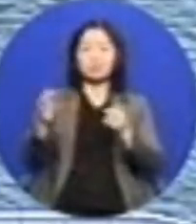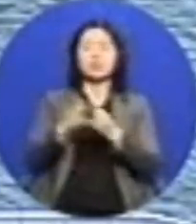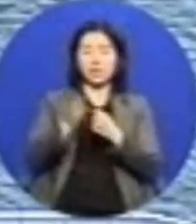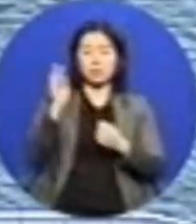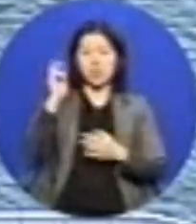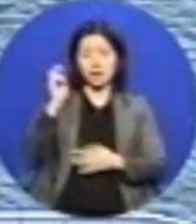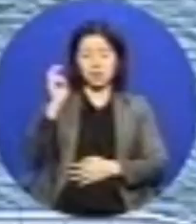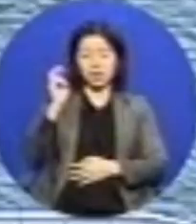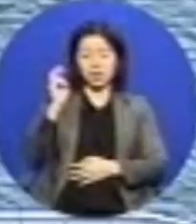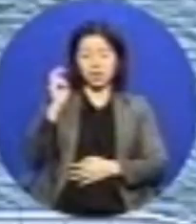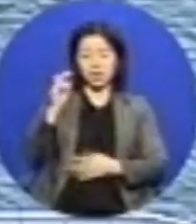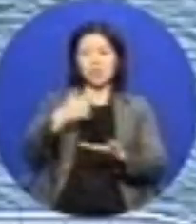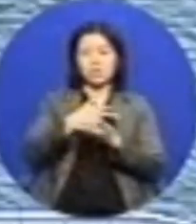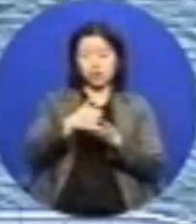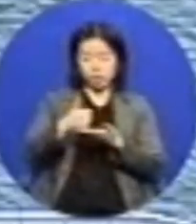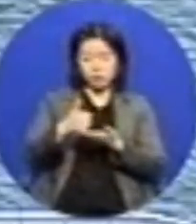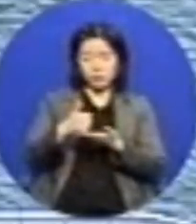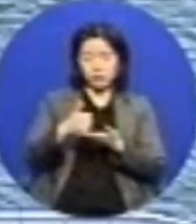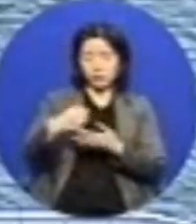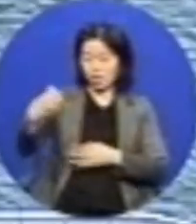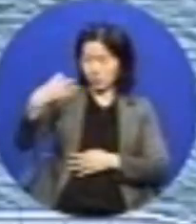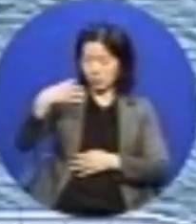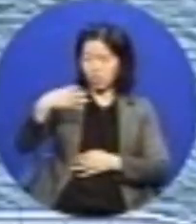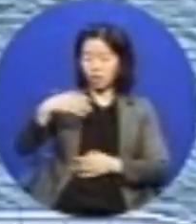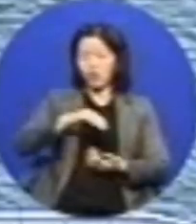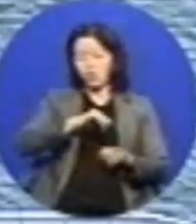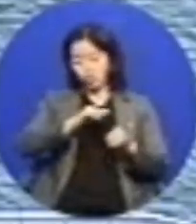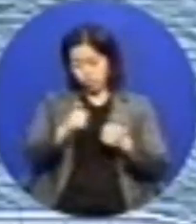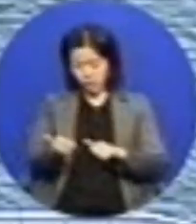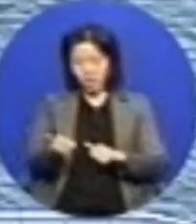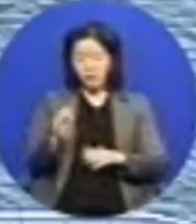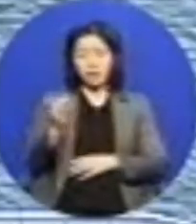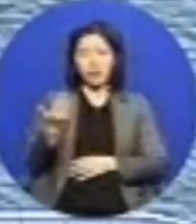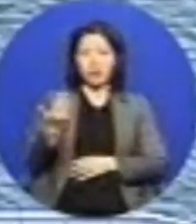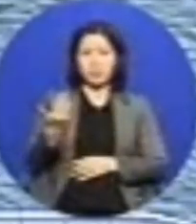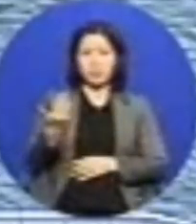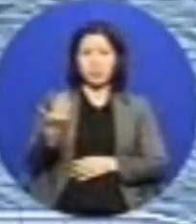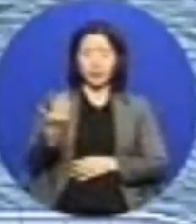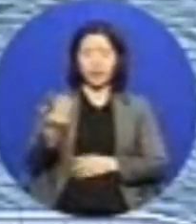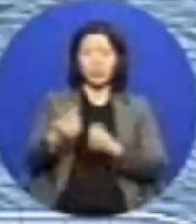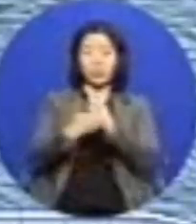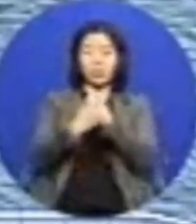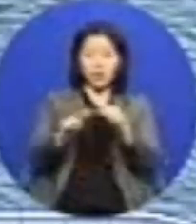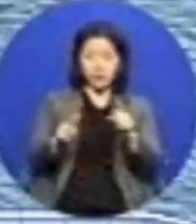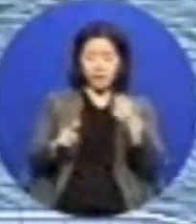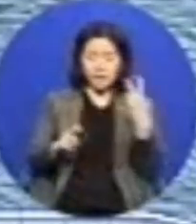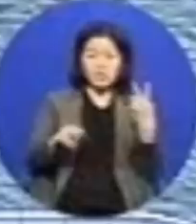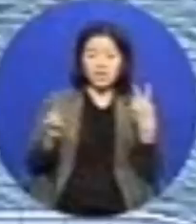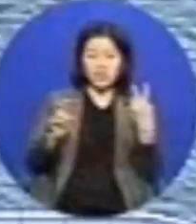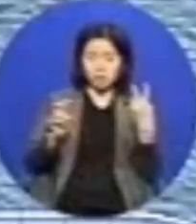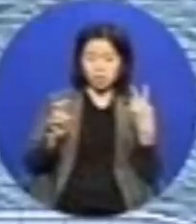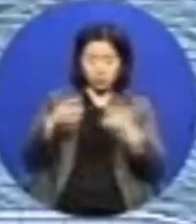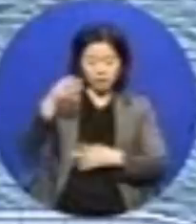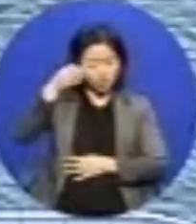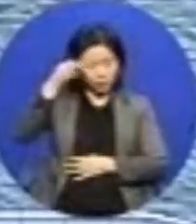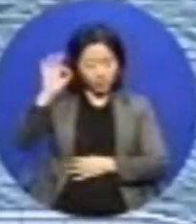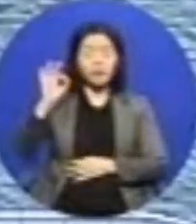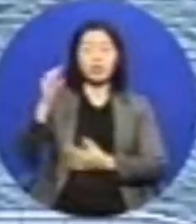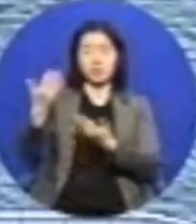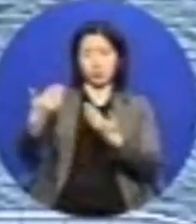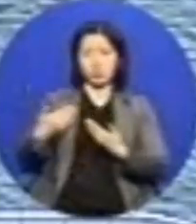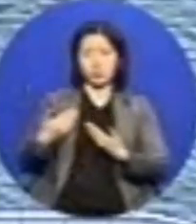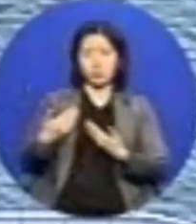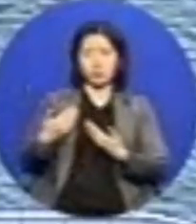주님께서 저에게 내가 죽어야 된다 그리고 갈라디아서 2장 20절 말씀을 깨닫게 하셨어요